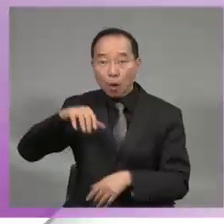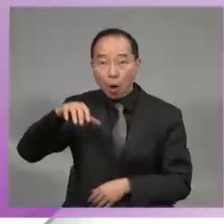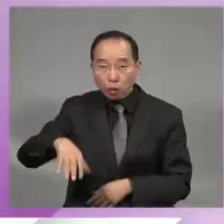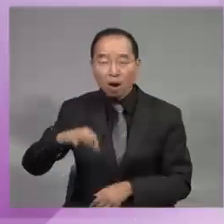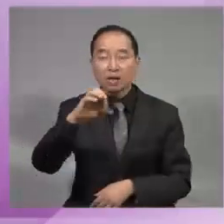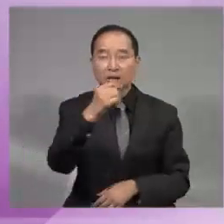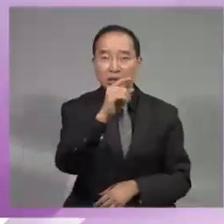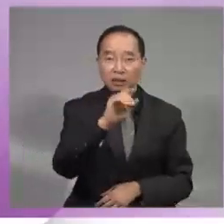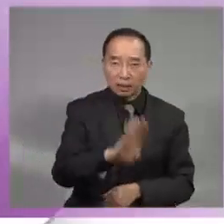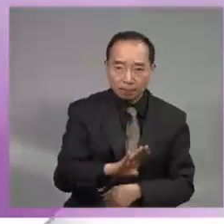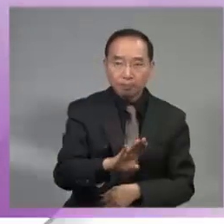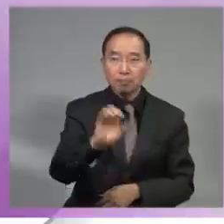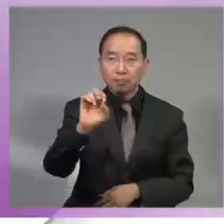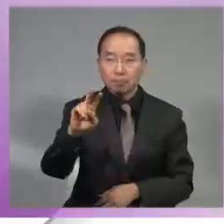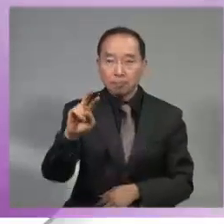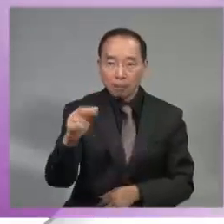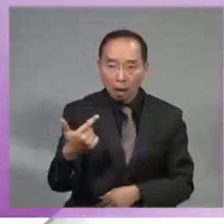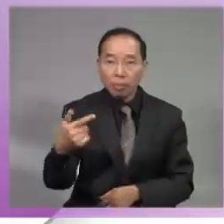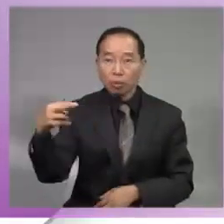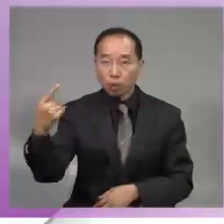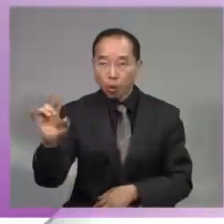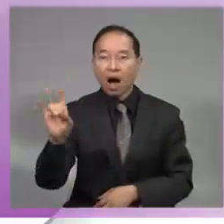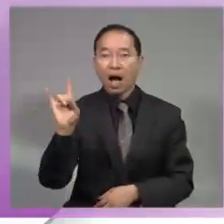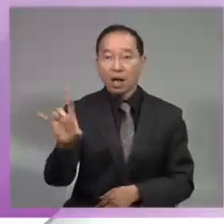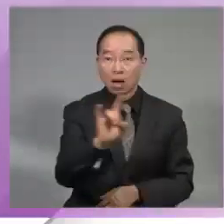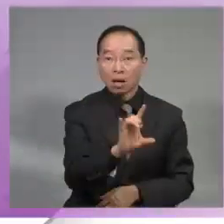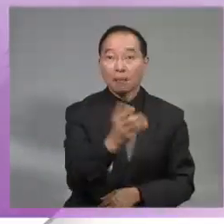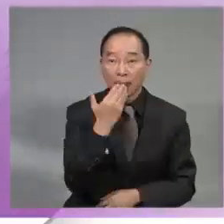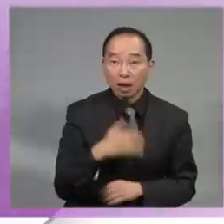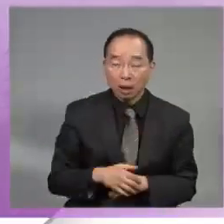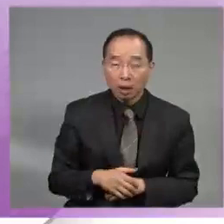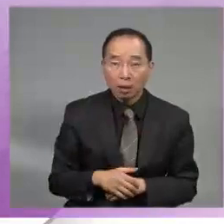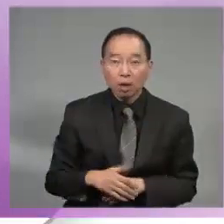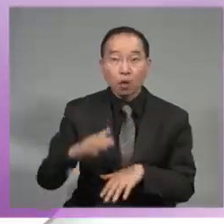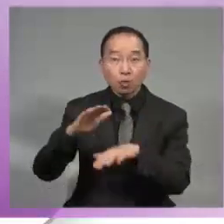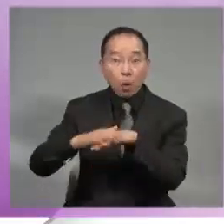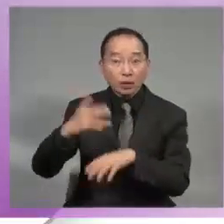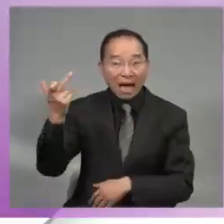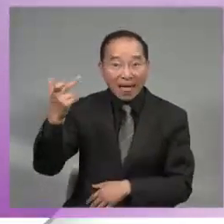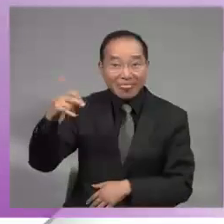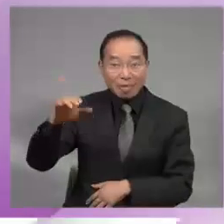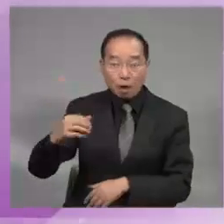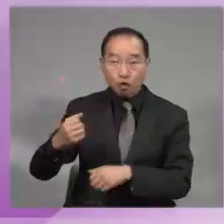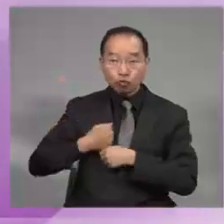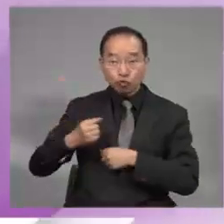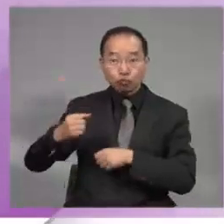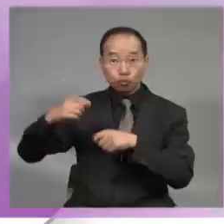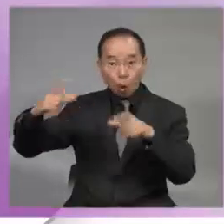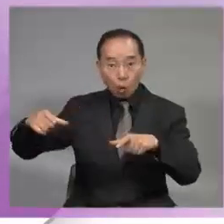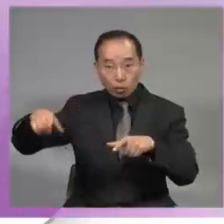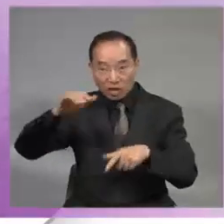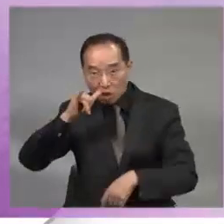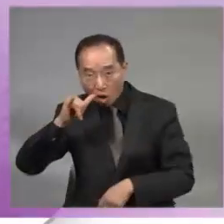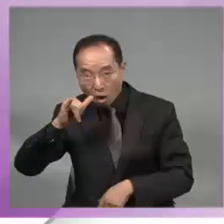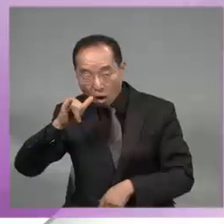읍면동마다 한 개소씩 설치를 할 수 있도록 하고 있는데요. 네. 예외적으로 저렇게 논산처럼 군인 부대가 있다거나 그런 이렇게 사전투표가 더 많이